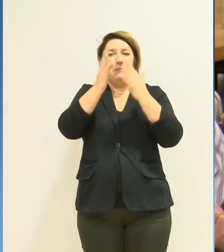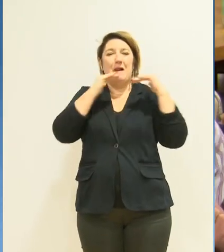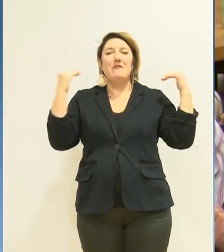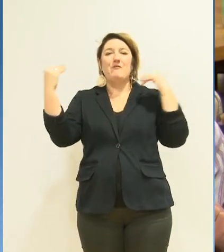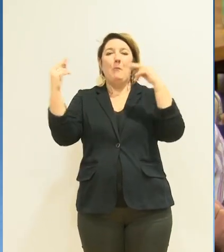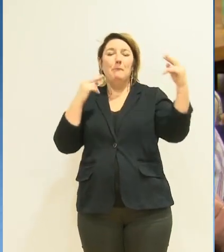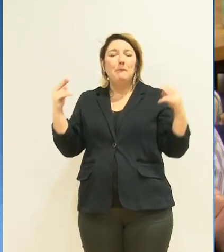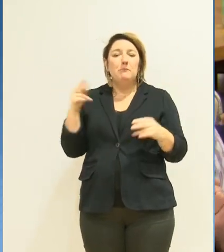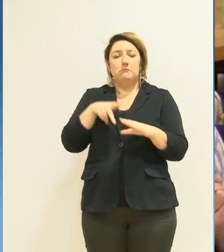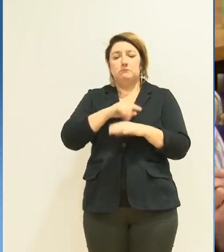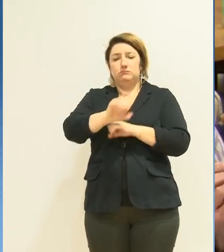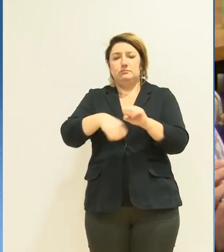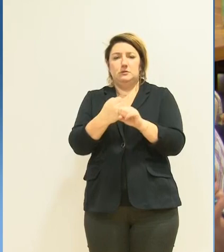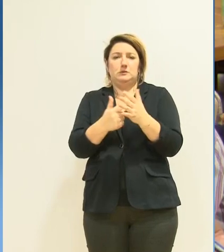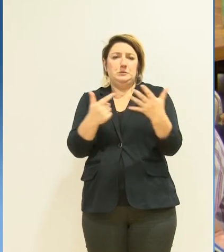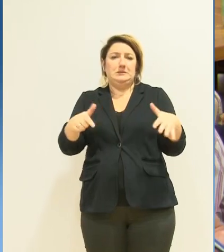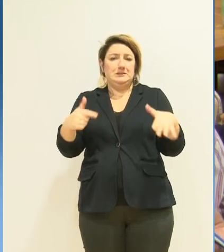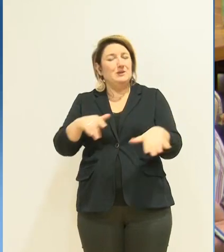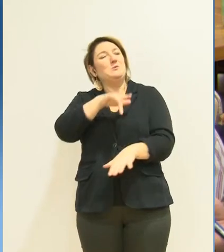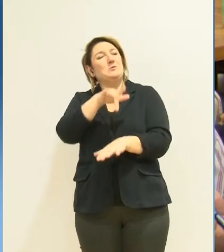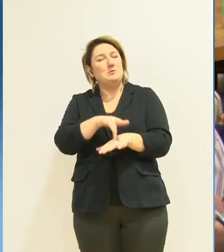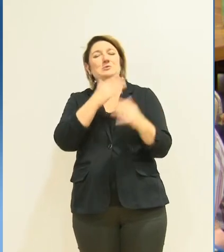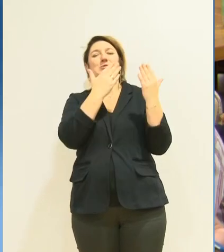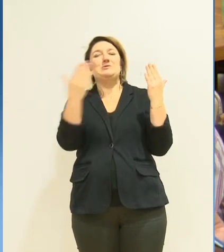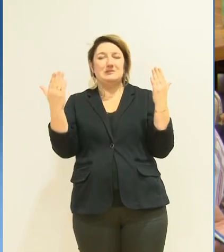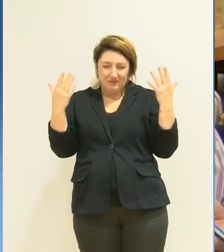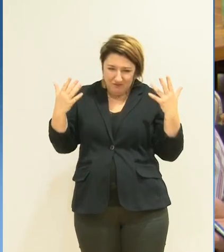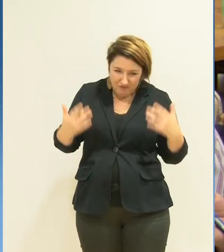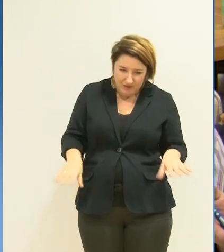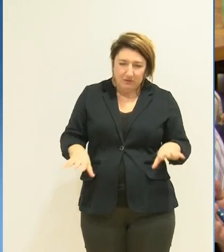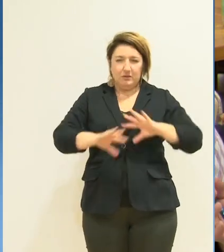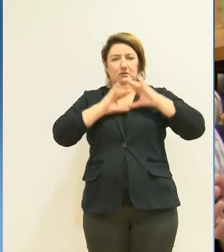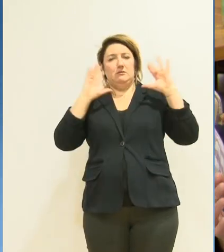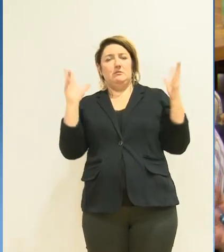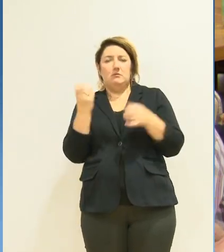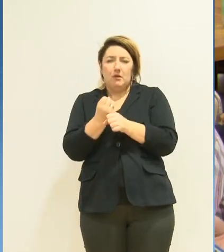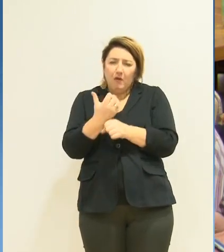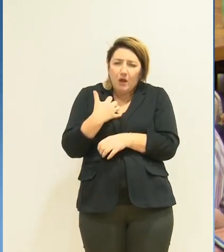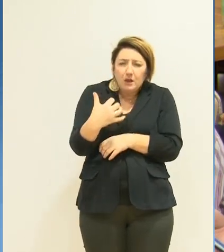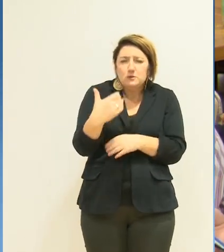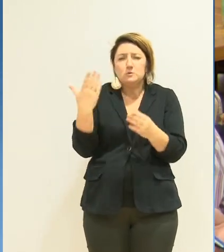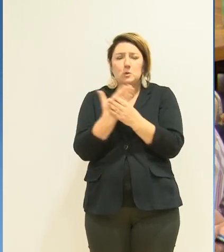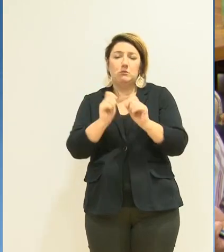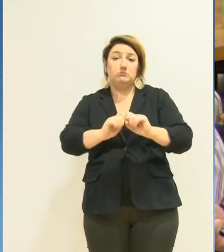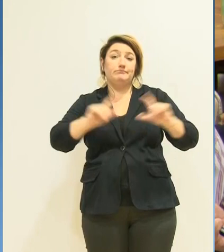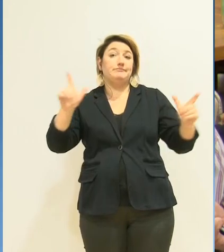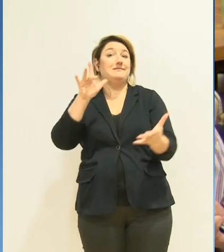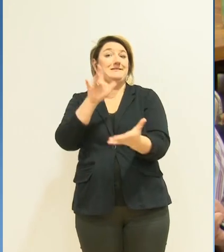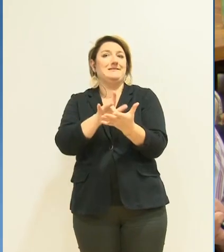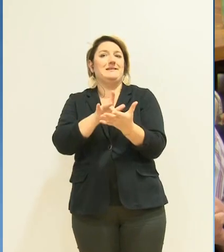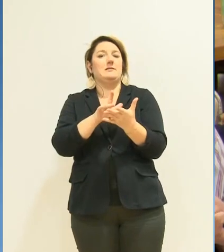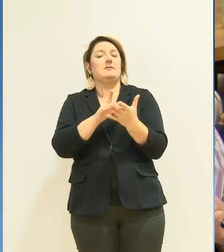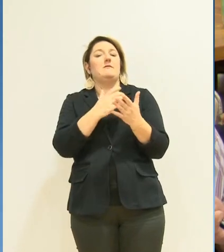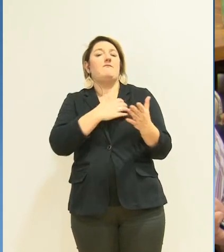2017 tous ces documents ce riche travail et est en ligne d'ailleurs sur le site de la ville de